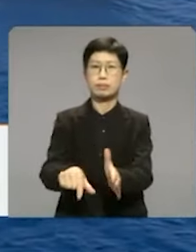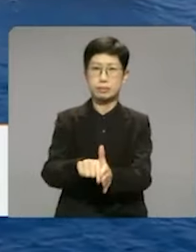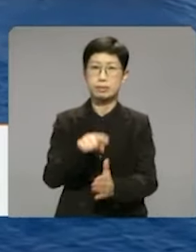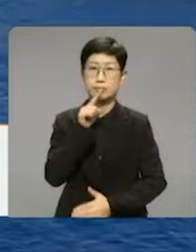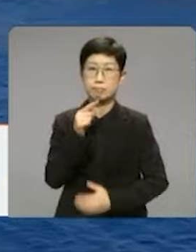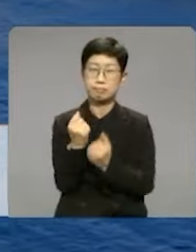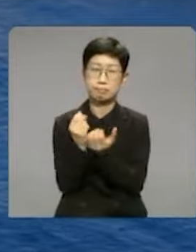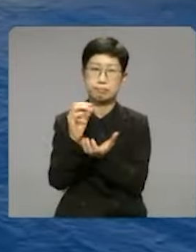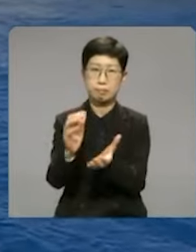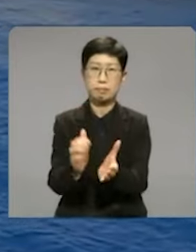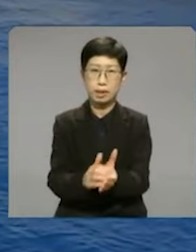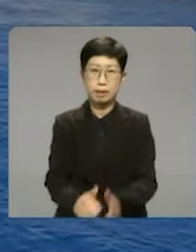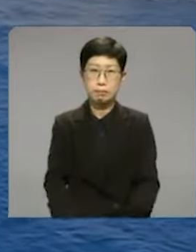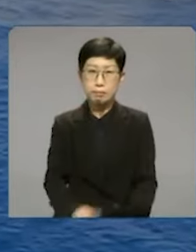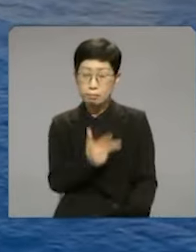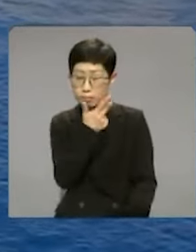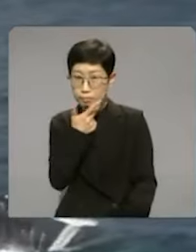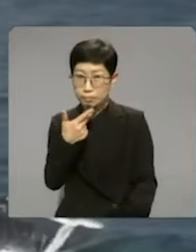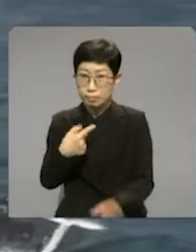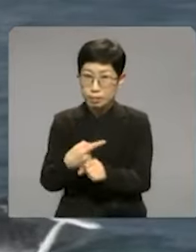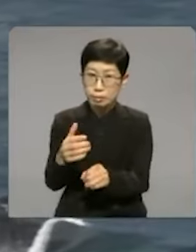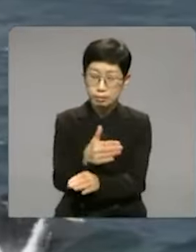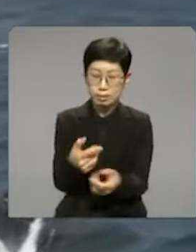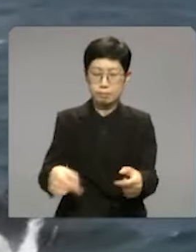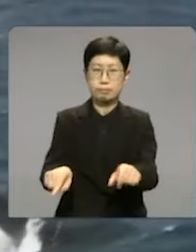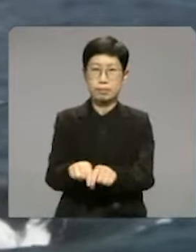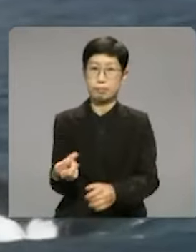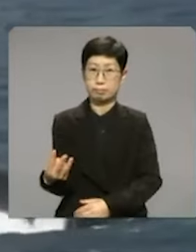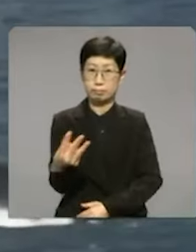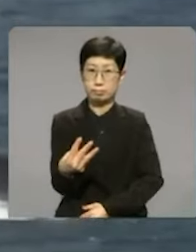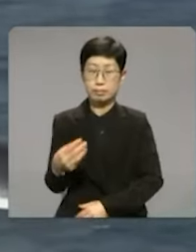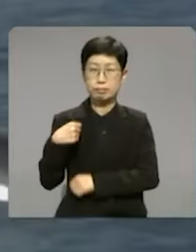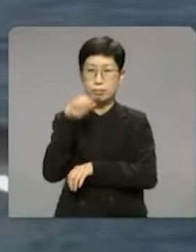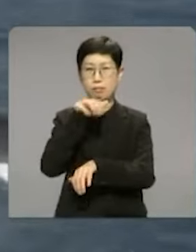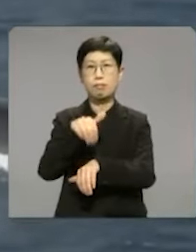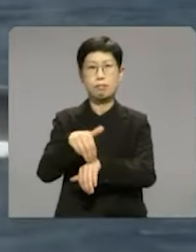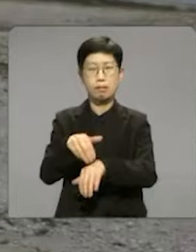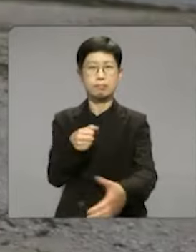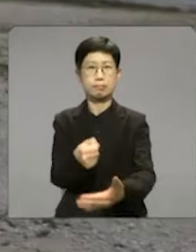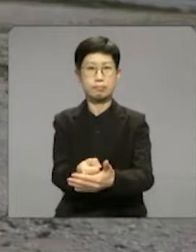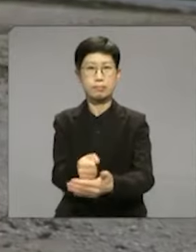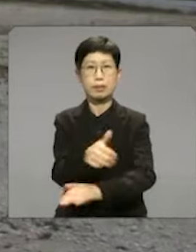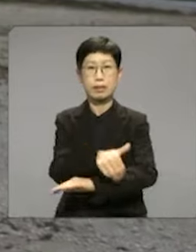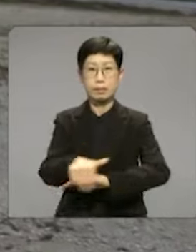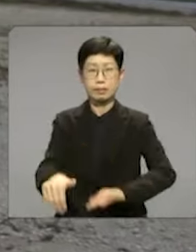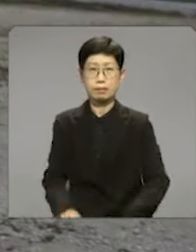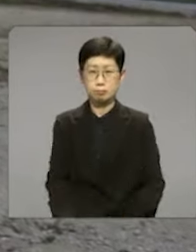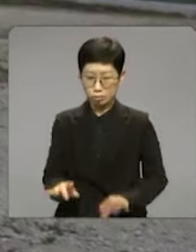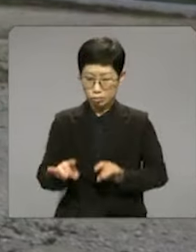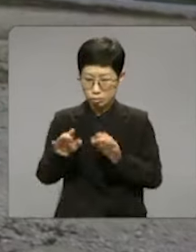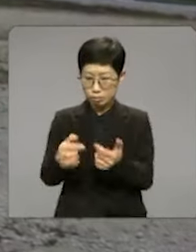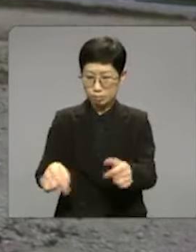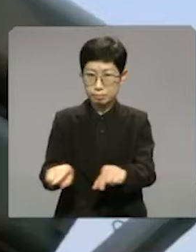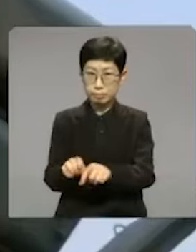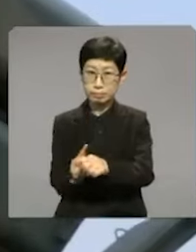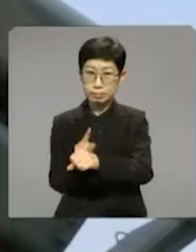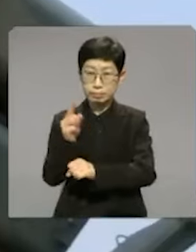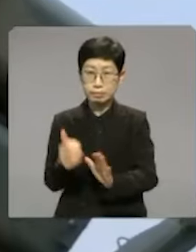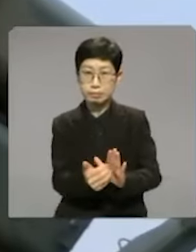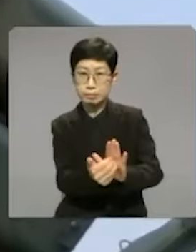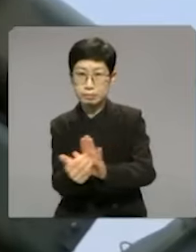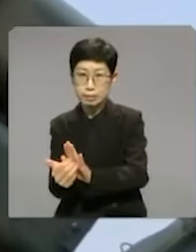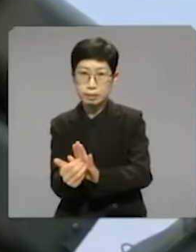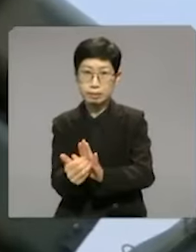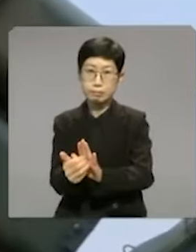또 영국과 내년부터 3국 군사훈련을 정례화할 계획입니다. 호주와도 미사일 방어 네트워크